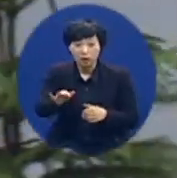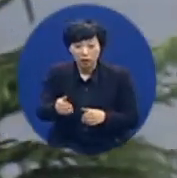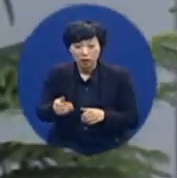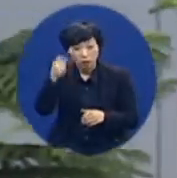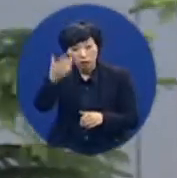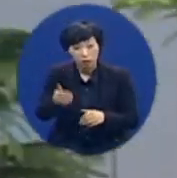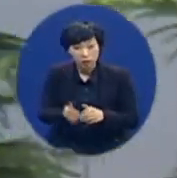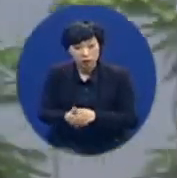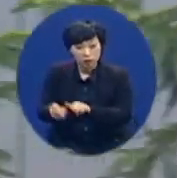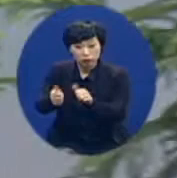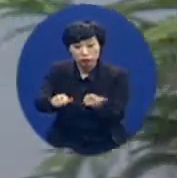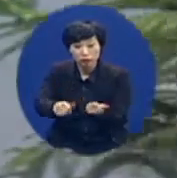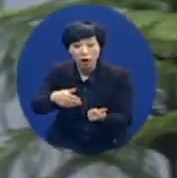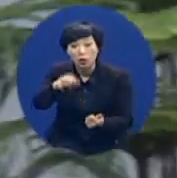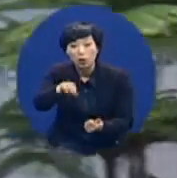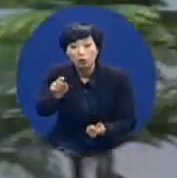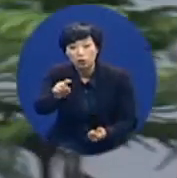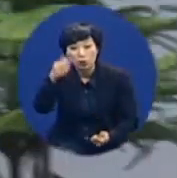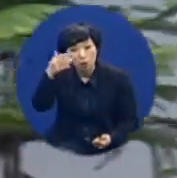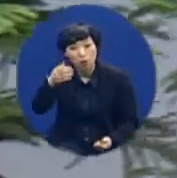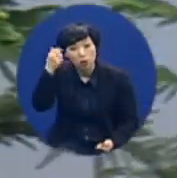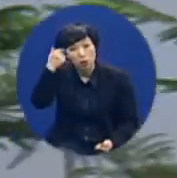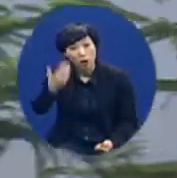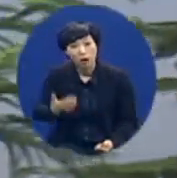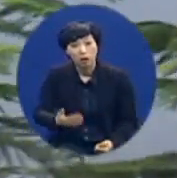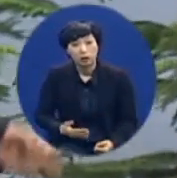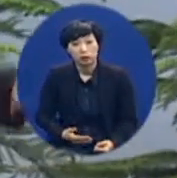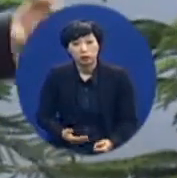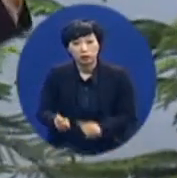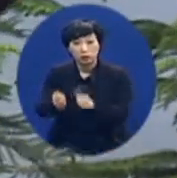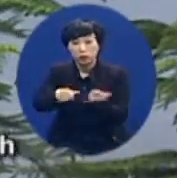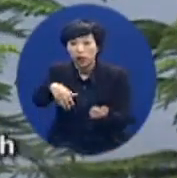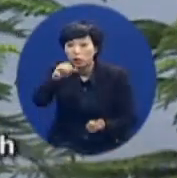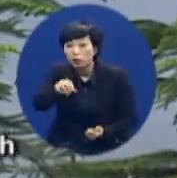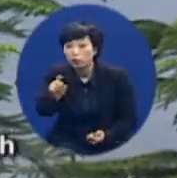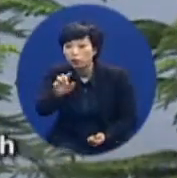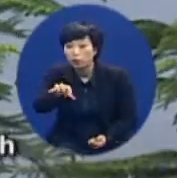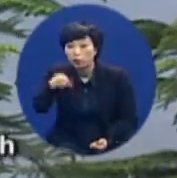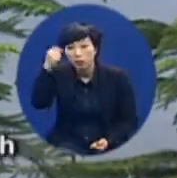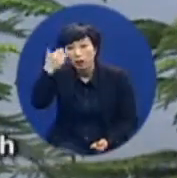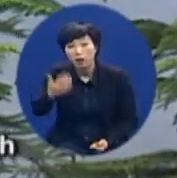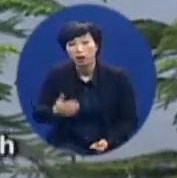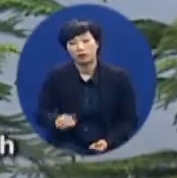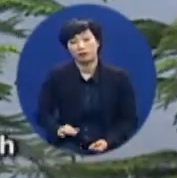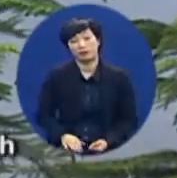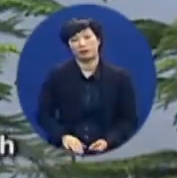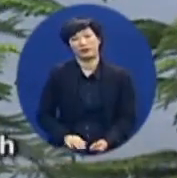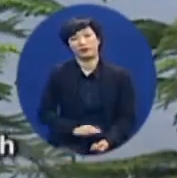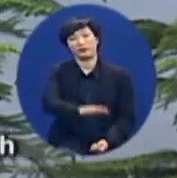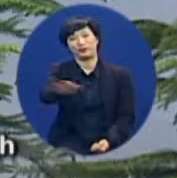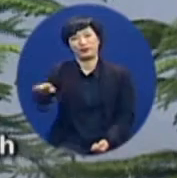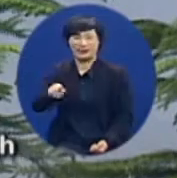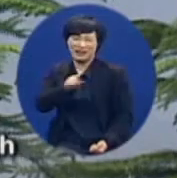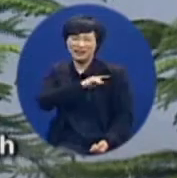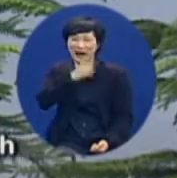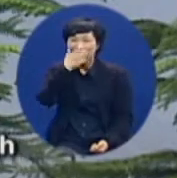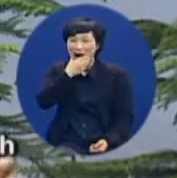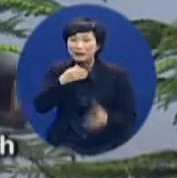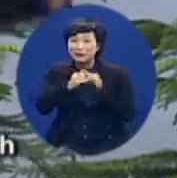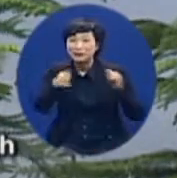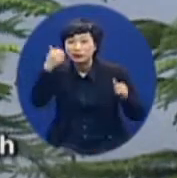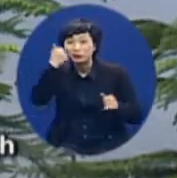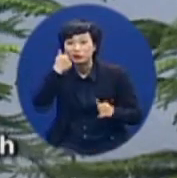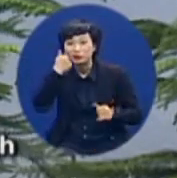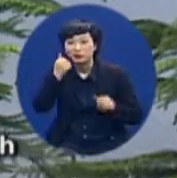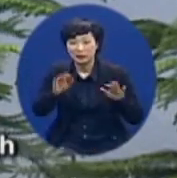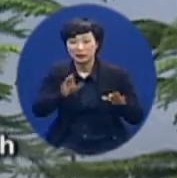어디 가겠습니까 당신 죽음 어디 가겠습니까 우리는요 가장 행복한 사람이 누구냐